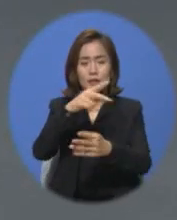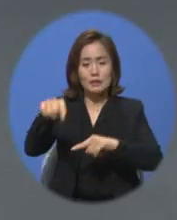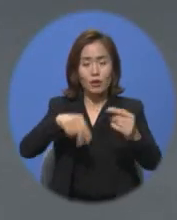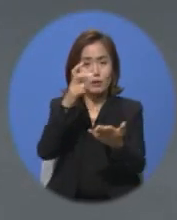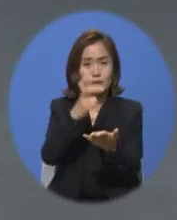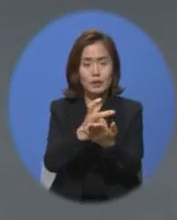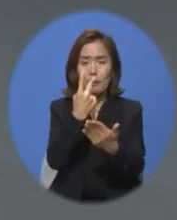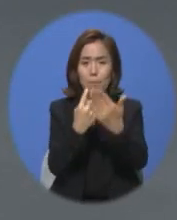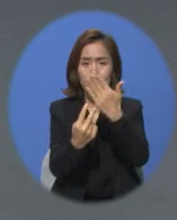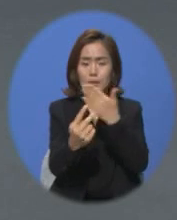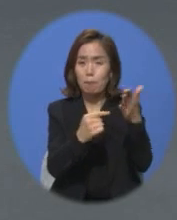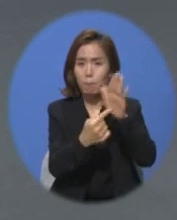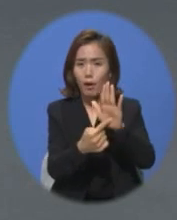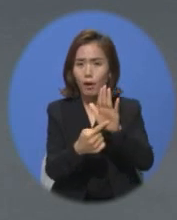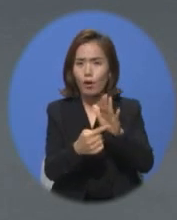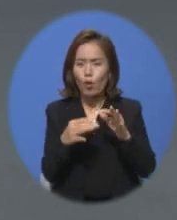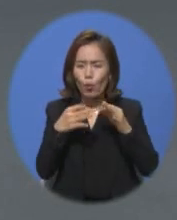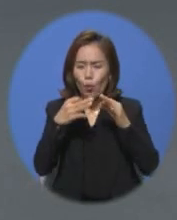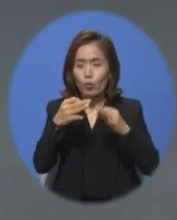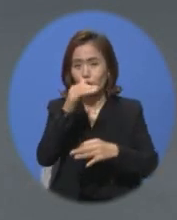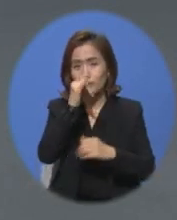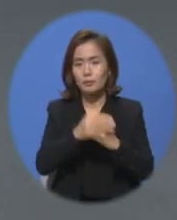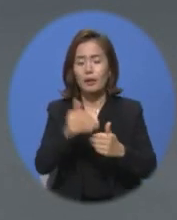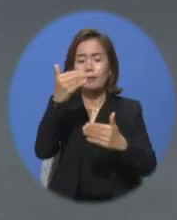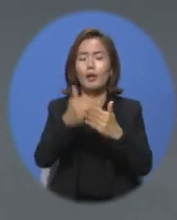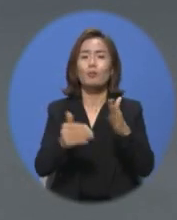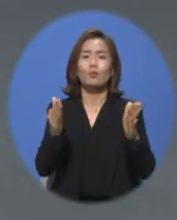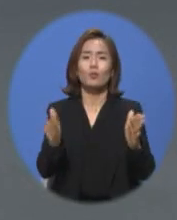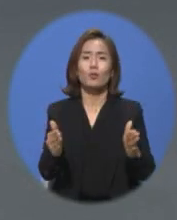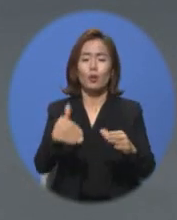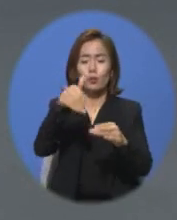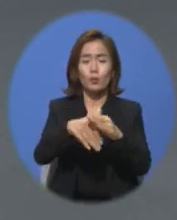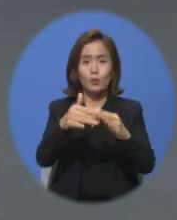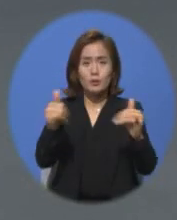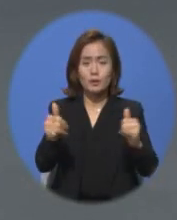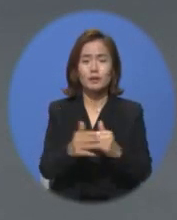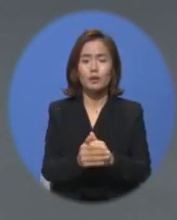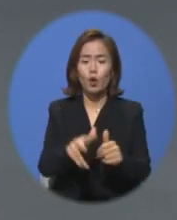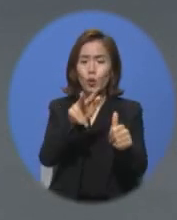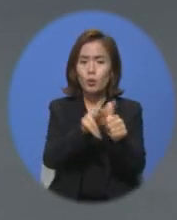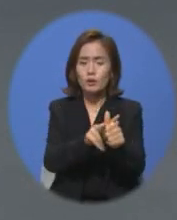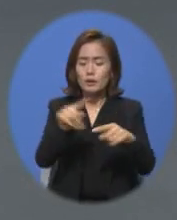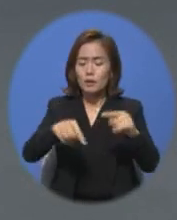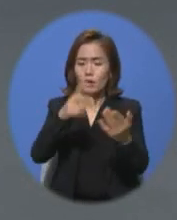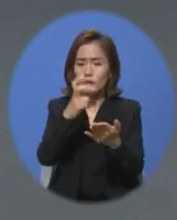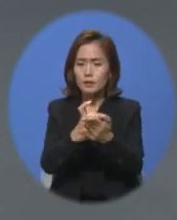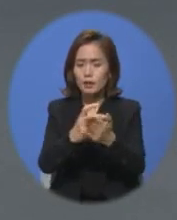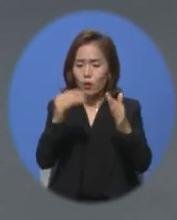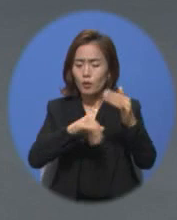정책과비전을제시하고있습니다 . 남은기간동안유권자들은